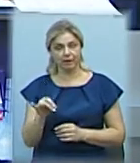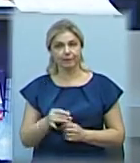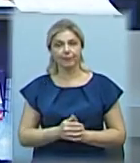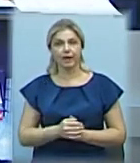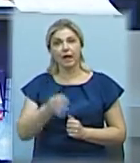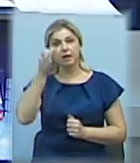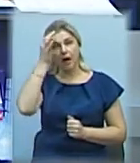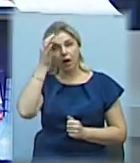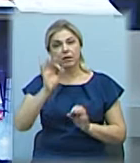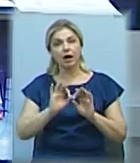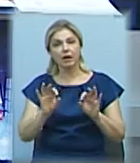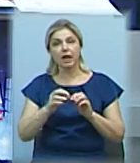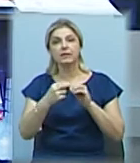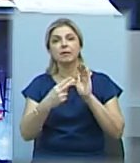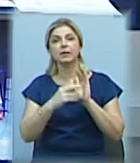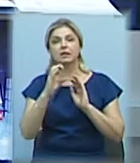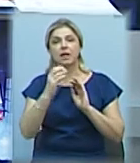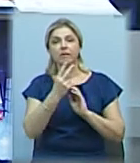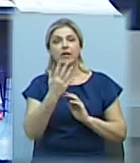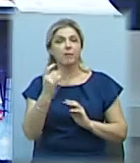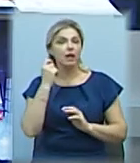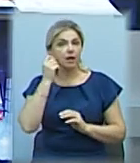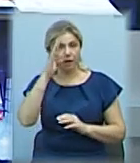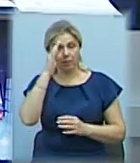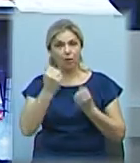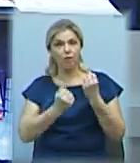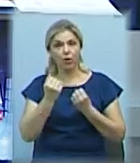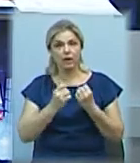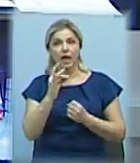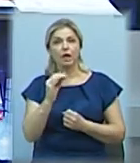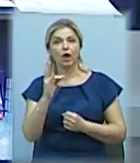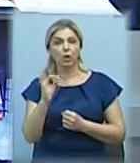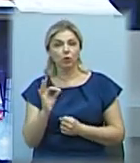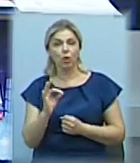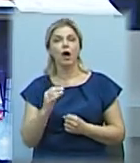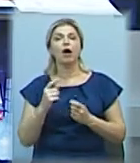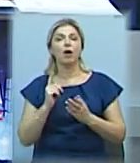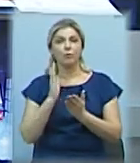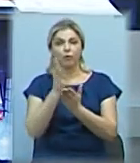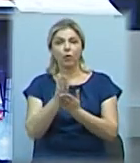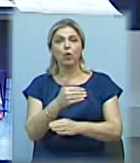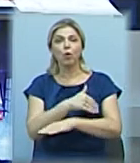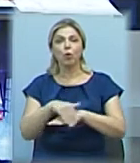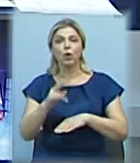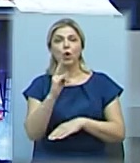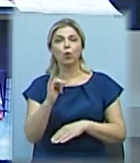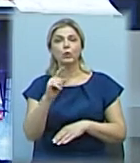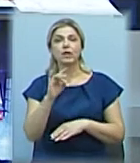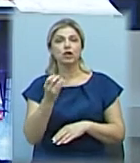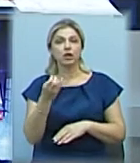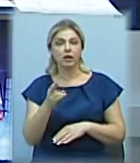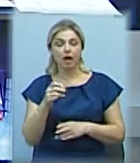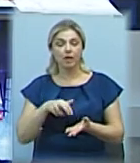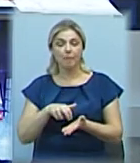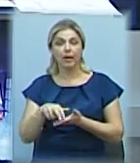Нагадаємо, 17 вересня 25-річний водій автомобіля Renault Logan, рухаючись по вулиці Кознецькій, на